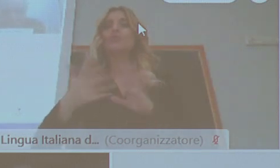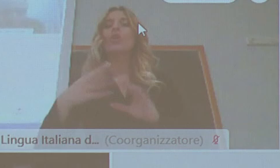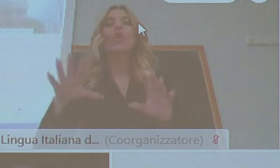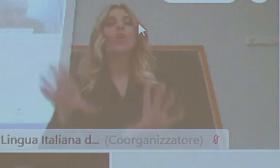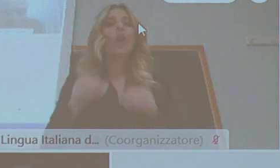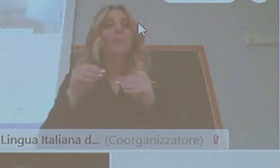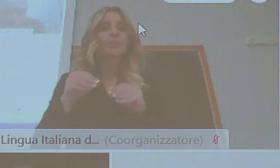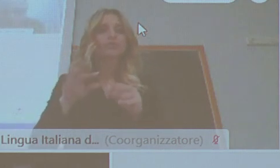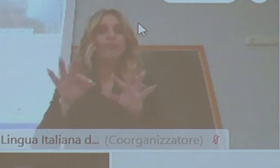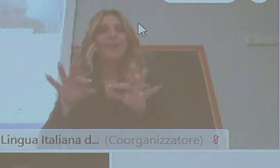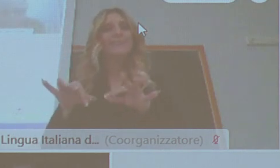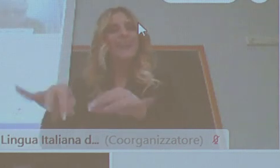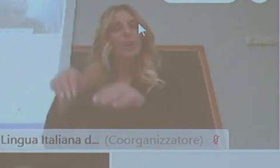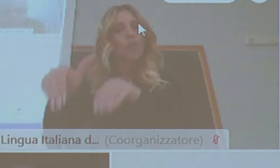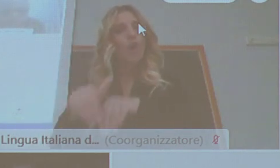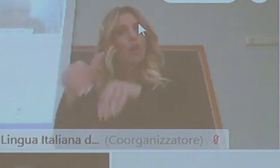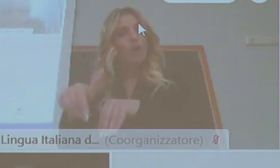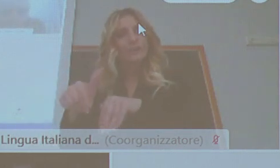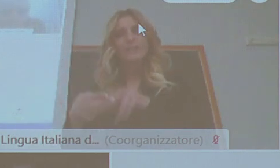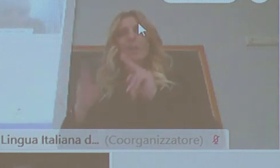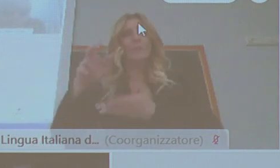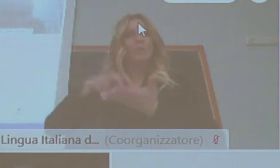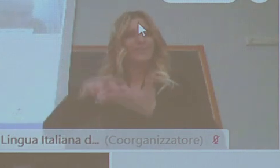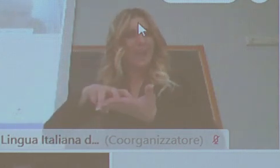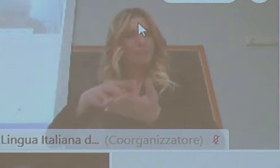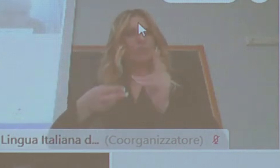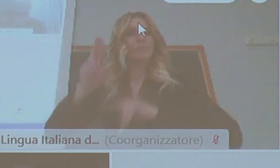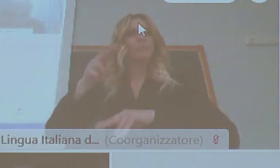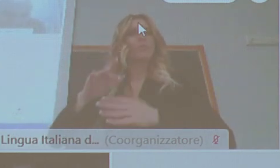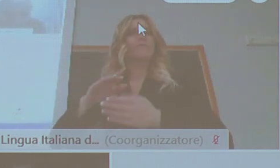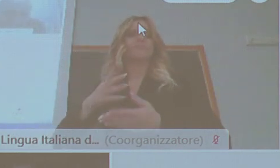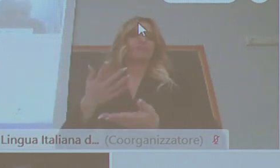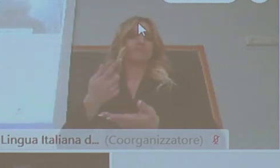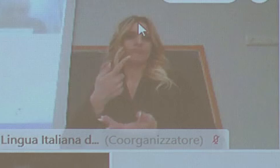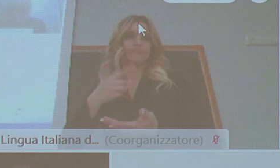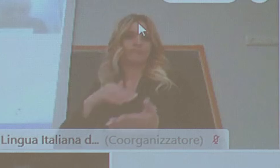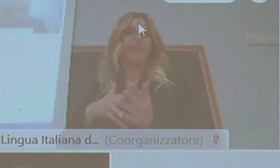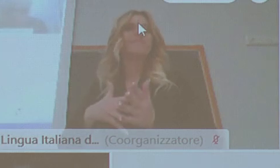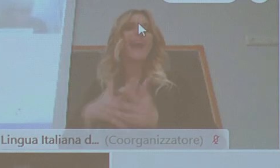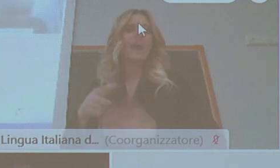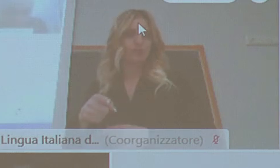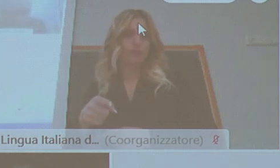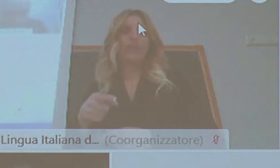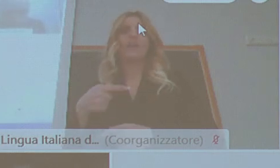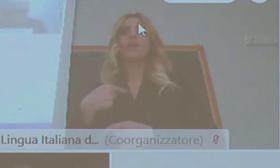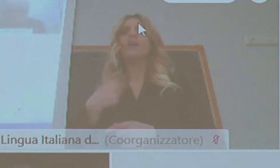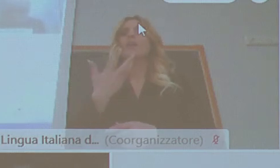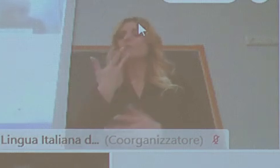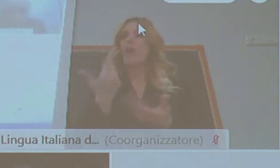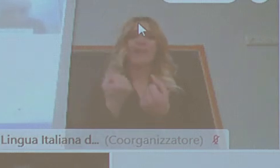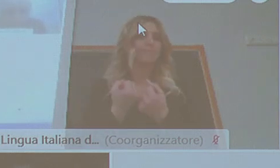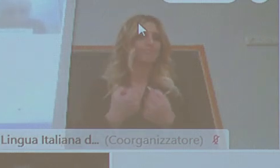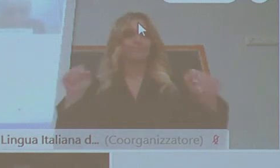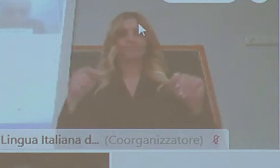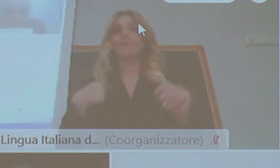terreni più deboli, più fragili, più congeniali alla sua natura, quella di estrarre il massimo col minimo, no? Il